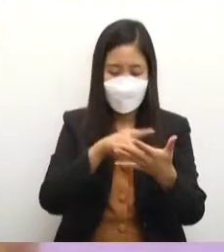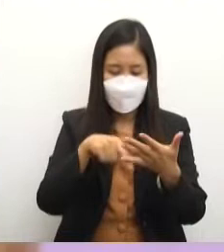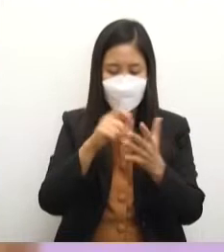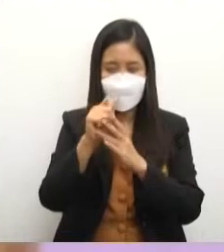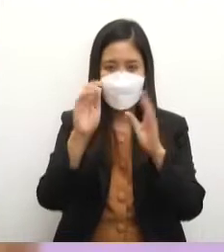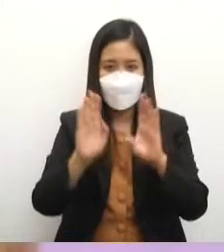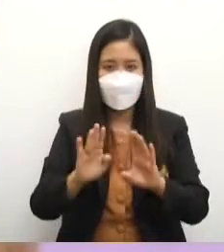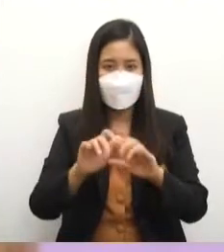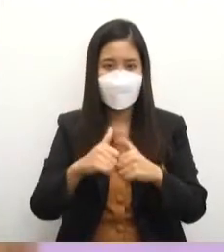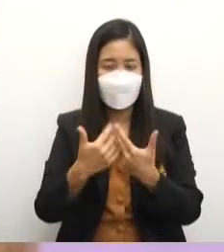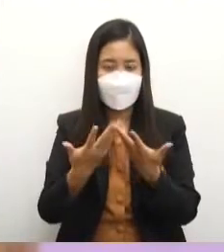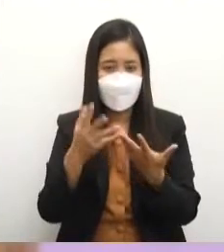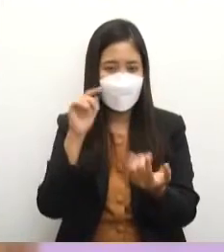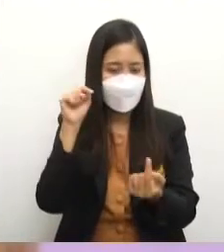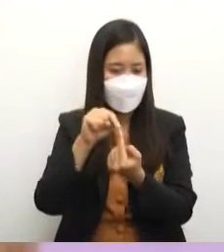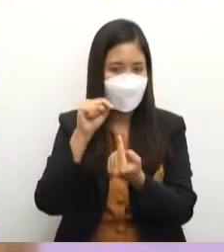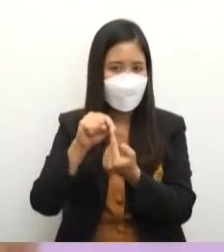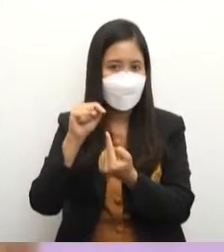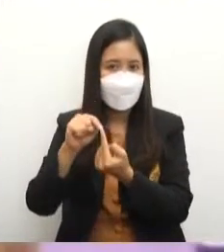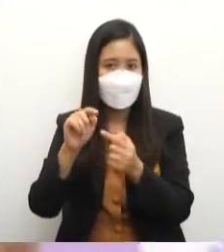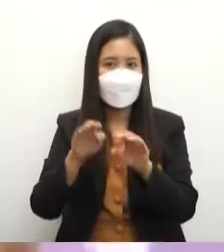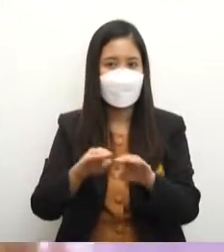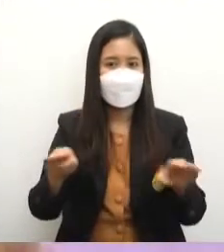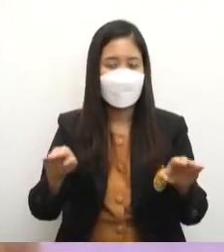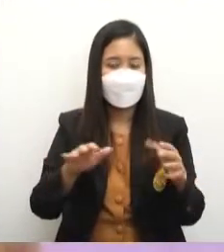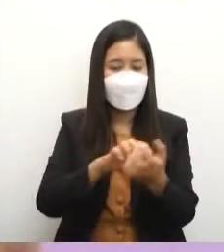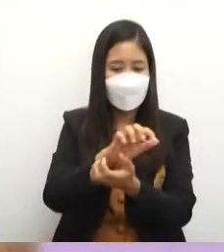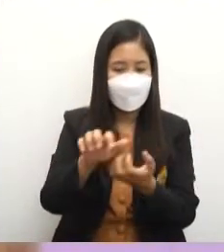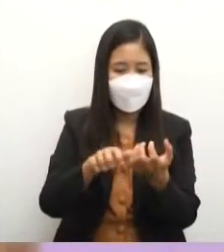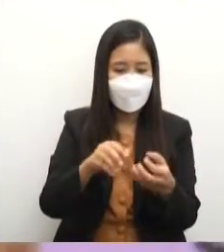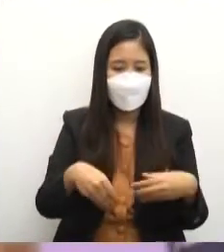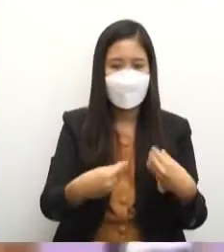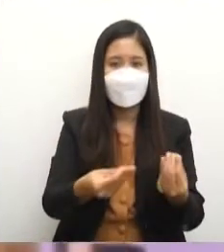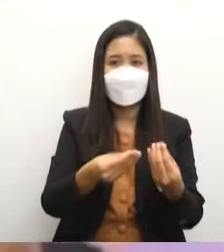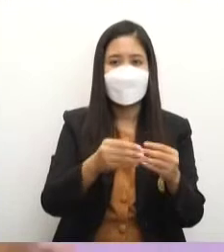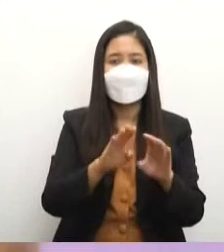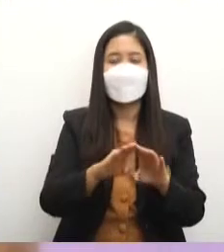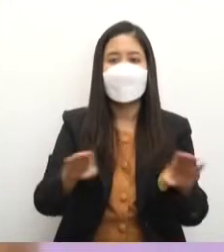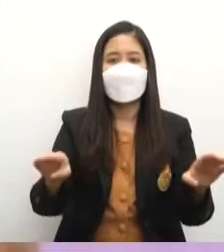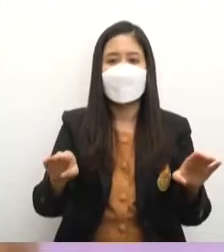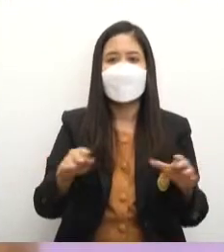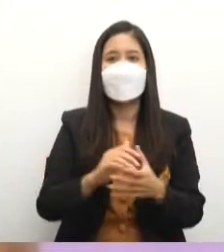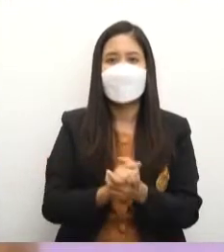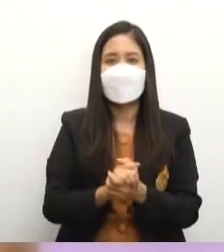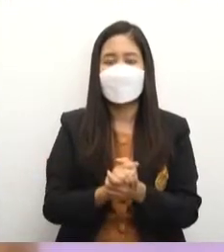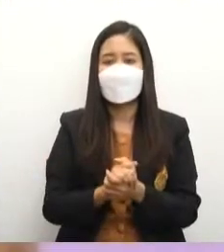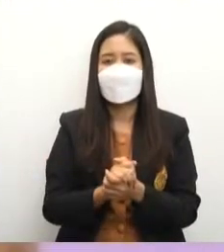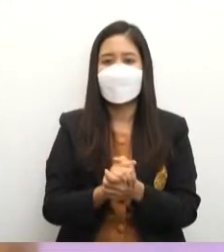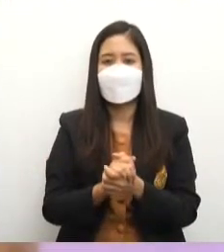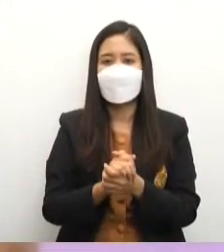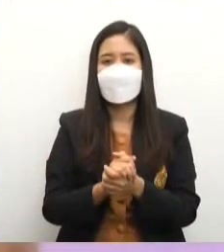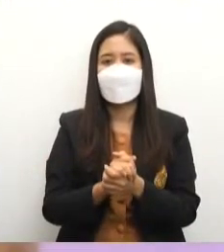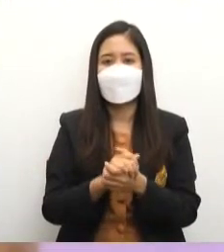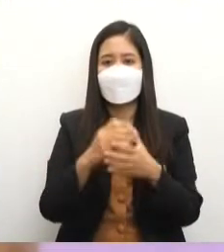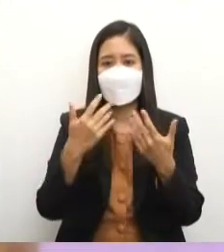งให้เหมาะสมแล้วก็บูรณาการให้กับเด็กระดับชั้นป.4ถึงป.6นะคะแล้วก็ขั้นตอนต่อไปเราก็ไป